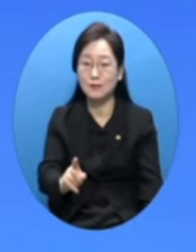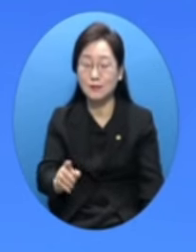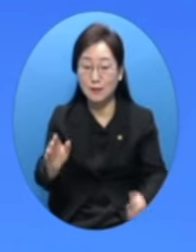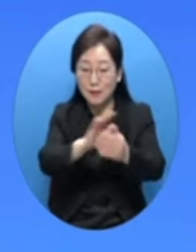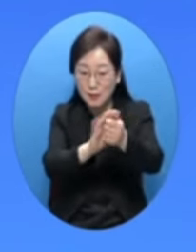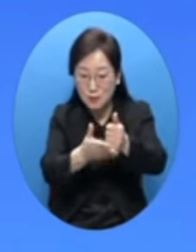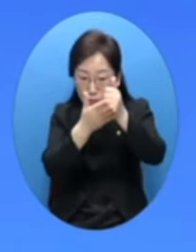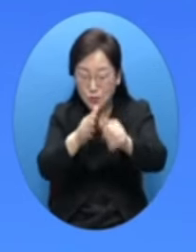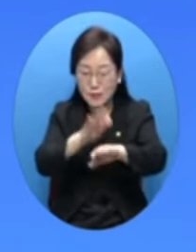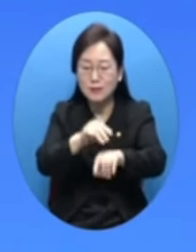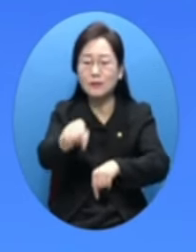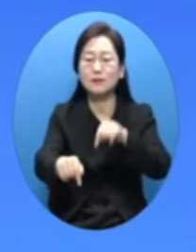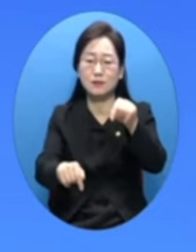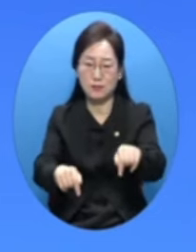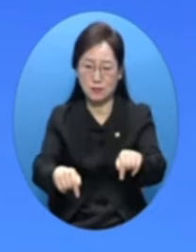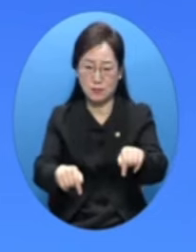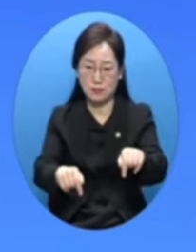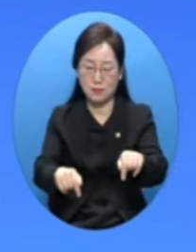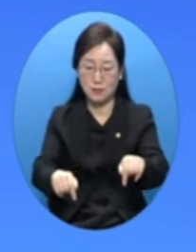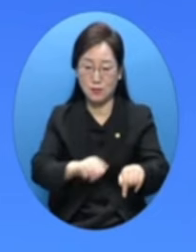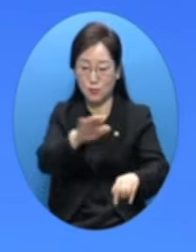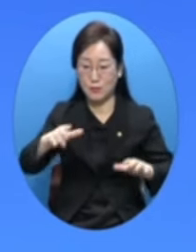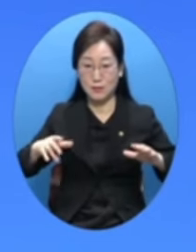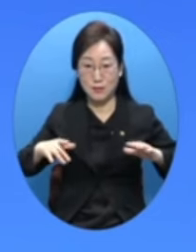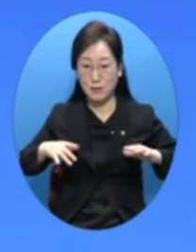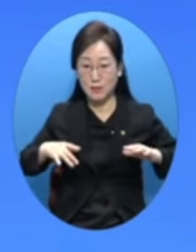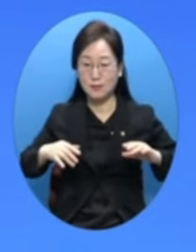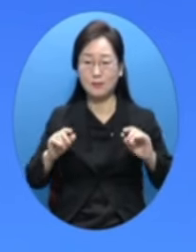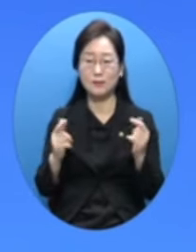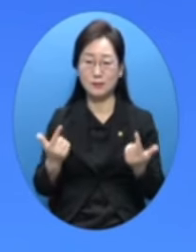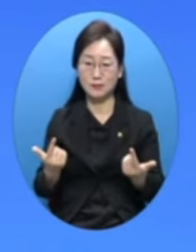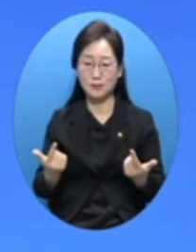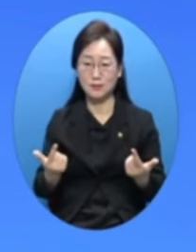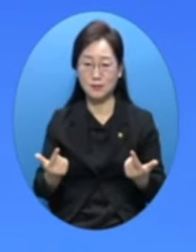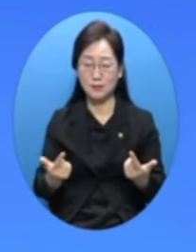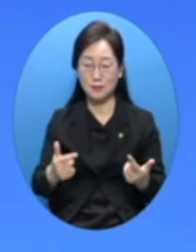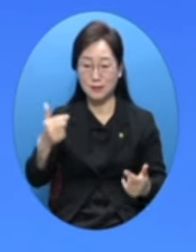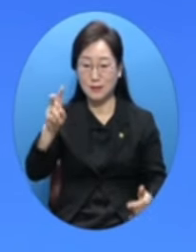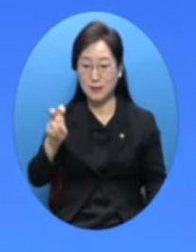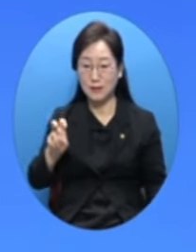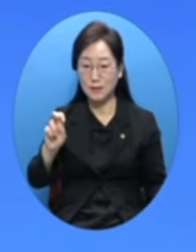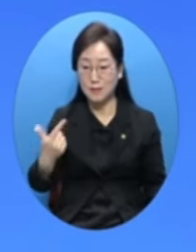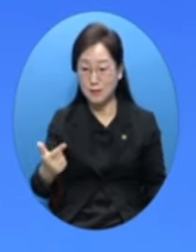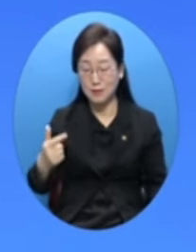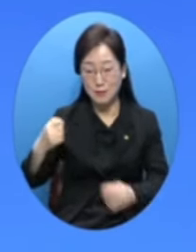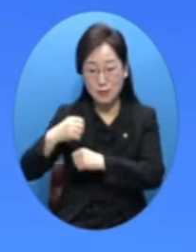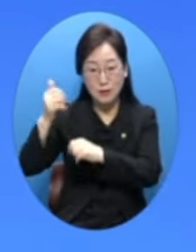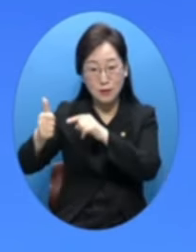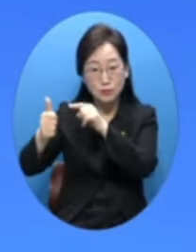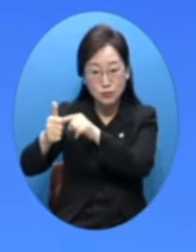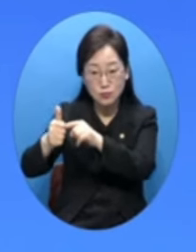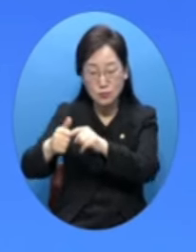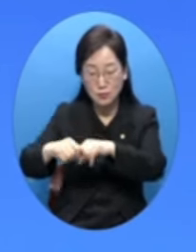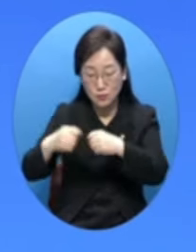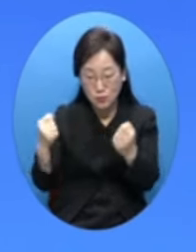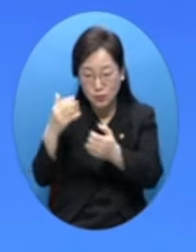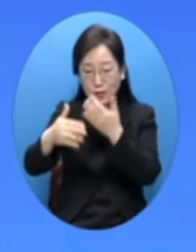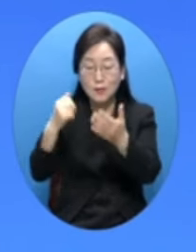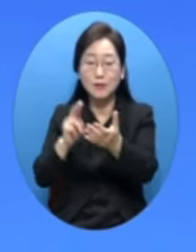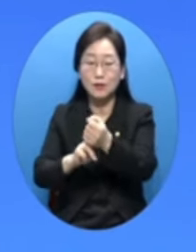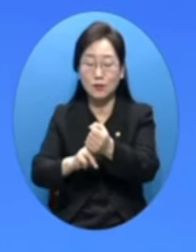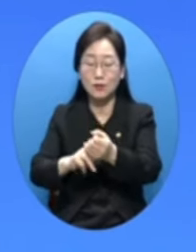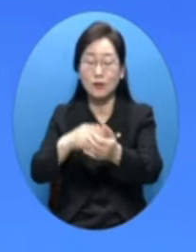섬김이고 실천이지 우리의 자랑이 아닙니다. 나만 장군이 순종해서 하나님의 기적을 체험한